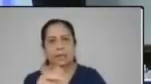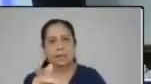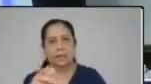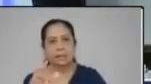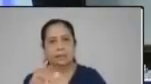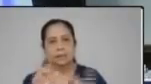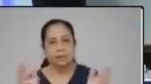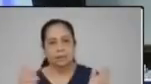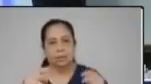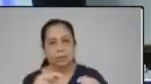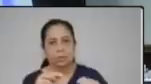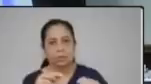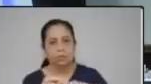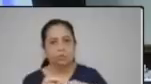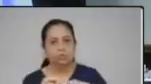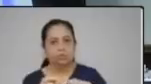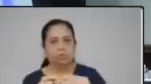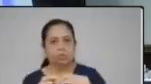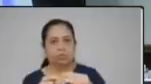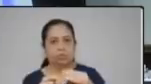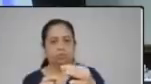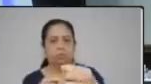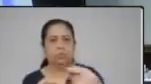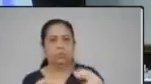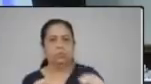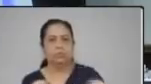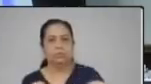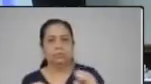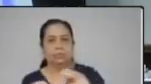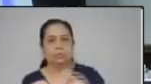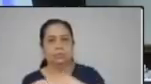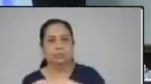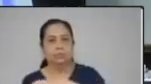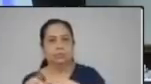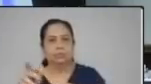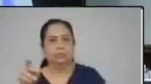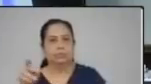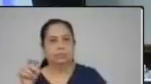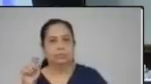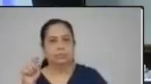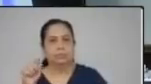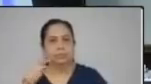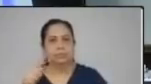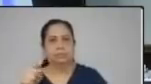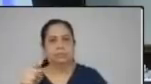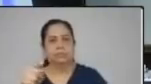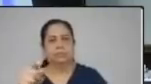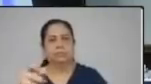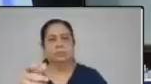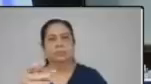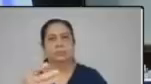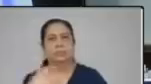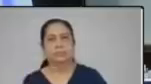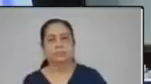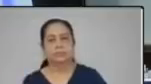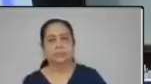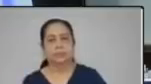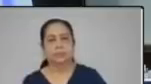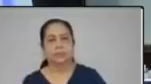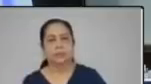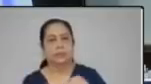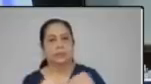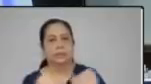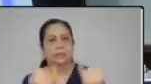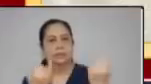quarantine classifications mula 1 ng Pebrero hanggang 28 ng Pebrero taong ito. Ang mga lugar